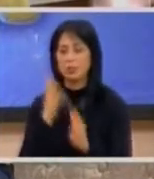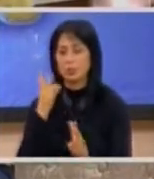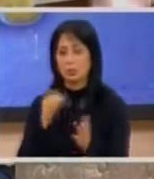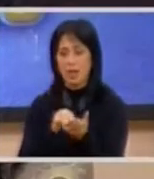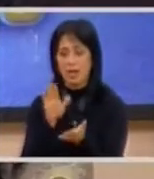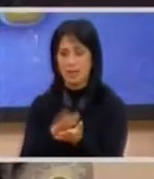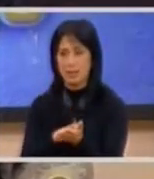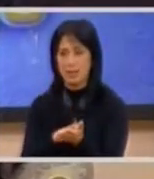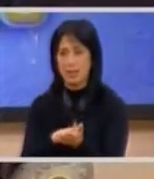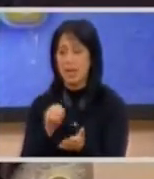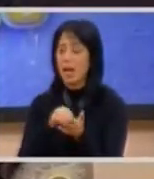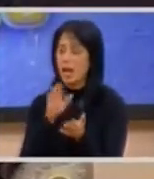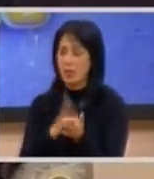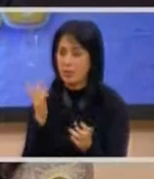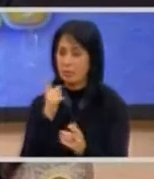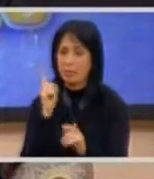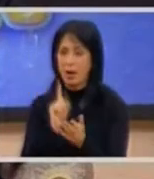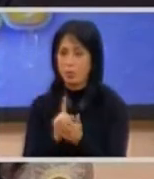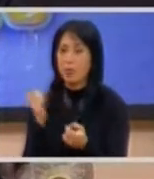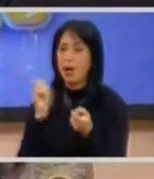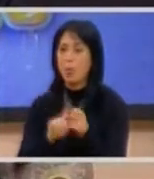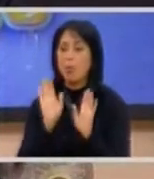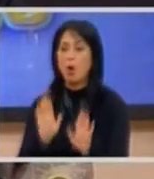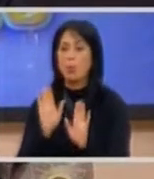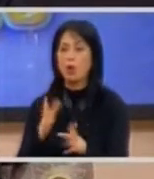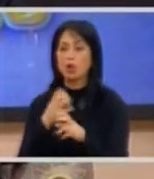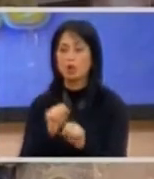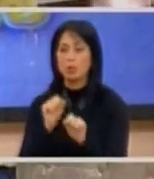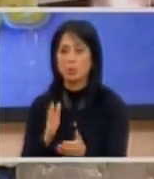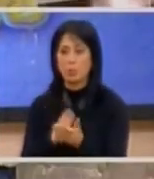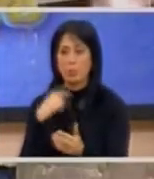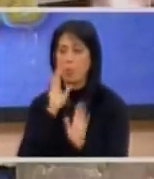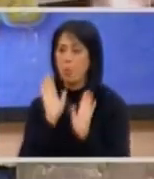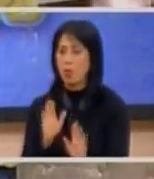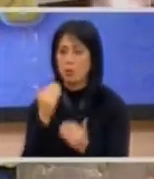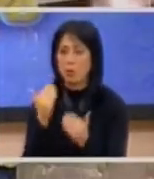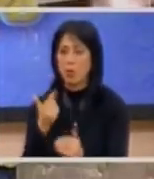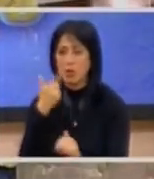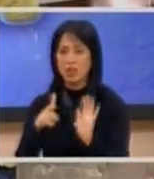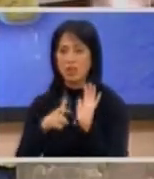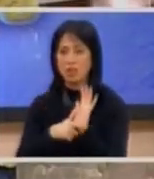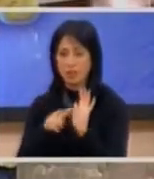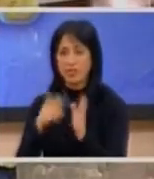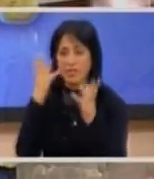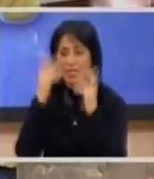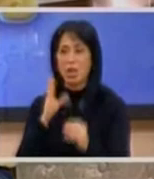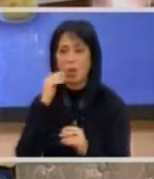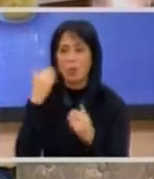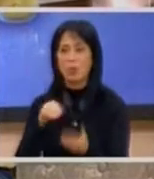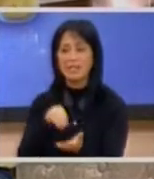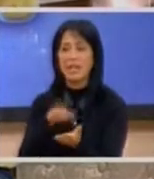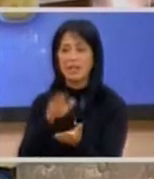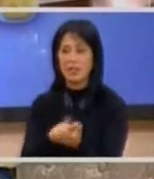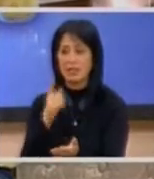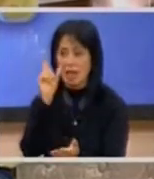რეგისტრაციამ გავლენა მქონდა პირებს, იმიტომ რომ ეს ეხება მხოლოდ ხოლ შეზღუდულ შესანიშნავ 27-ში იყო ის სწორედ ის დღე, როდესაც უკვე დარეგისტრირდა